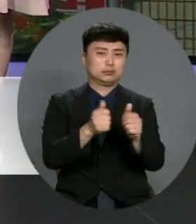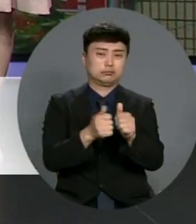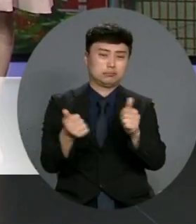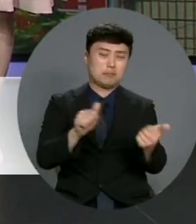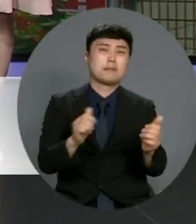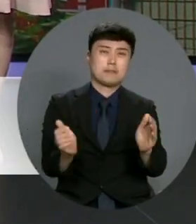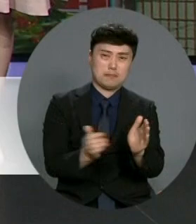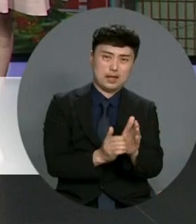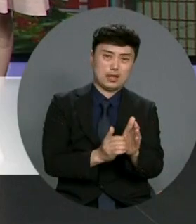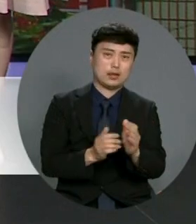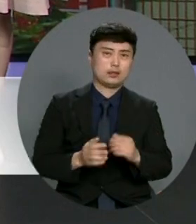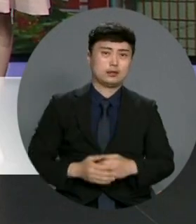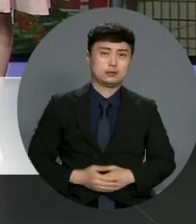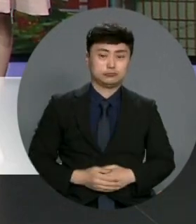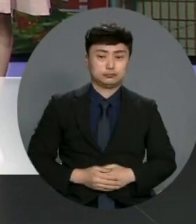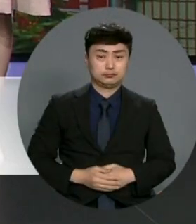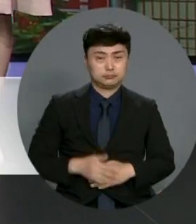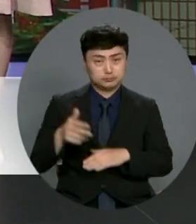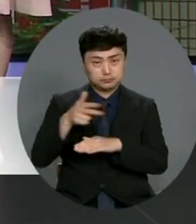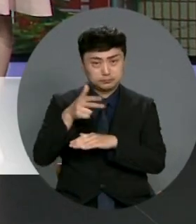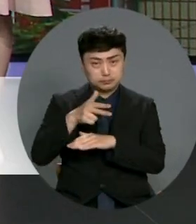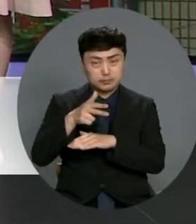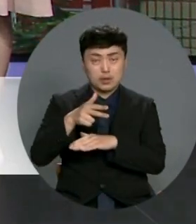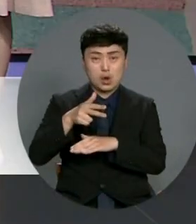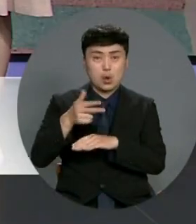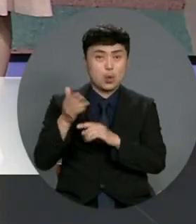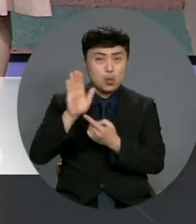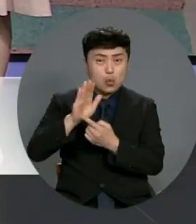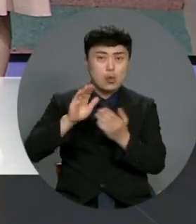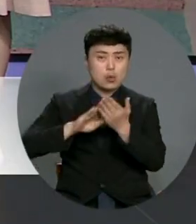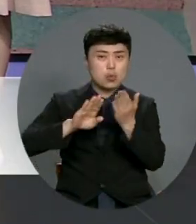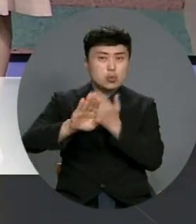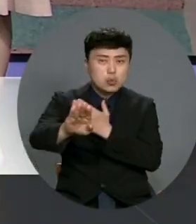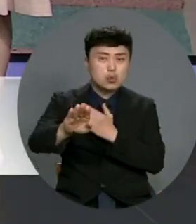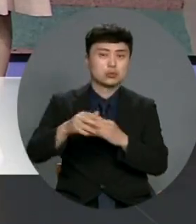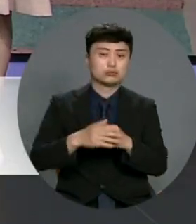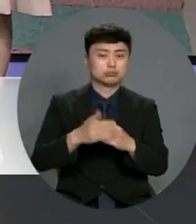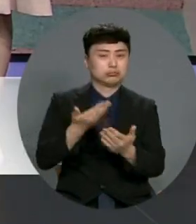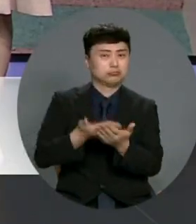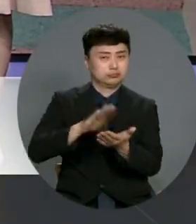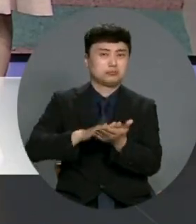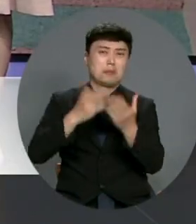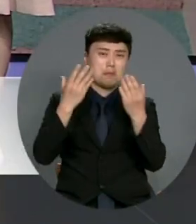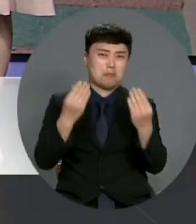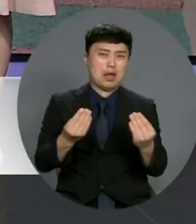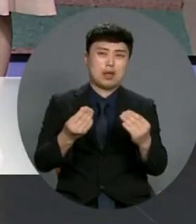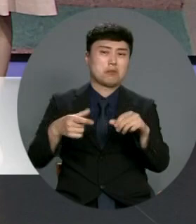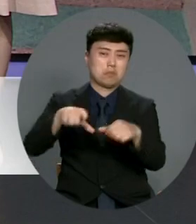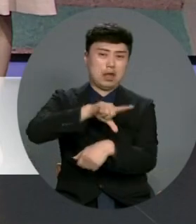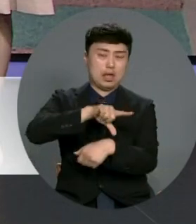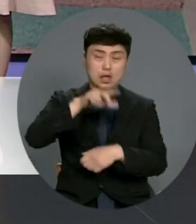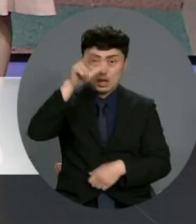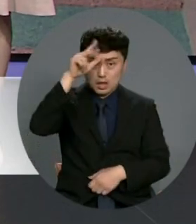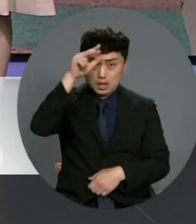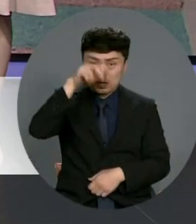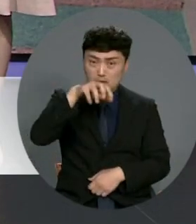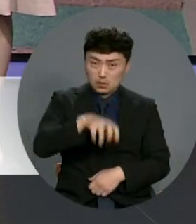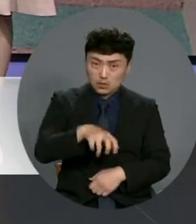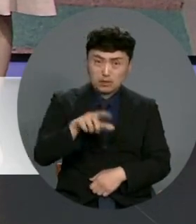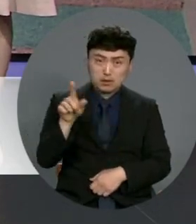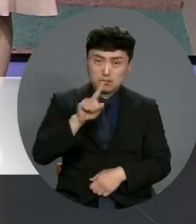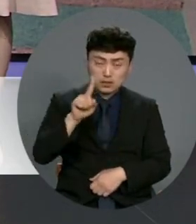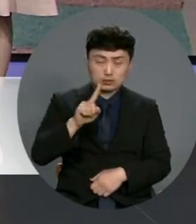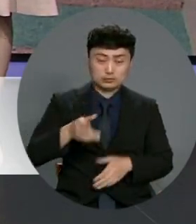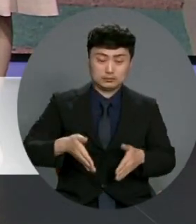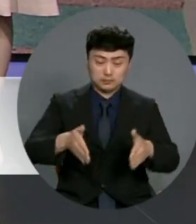잃었습니다. 대구 문화방송 보도 이후 현장에는 뒤늦게 안전조치가 이뤄졌는데요. 경찰은